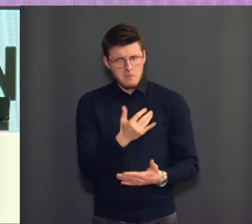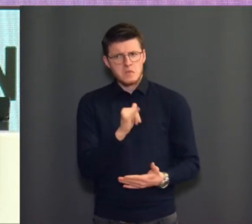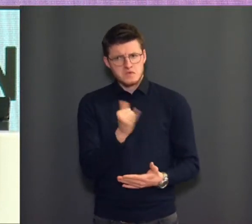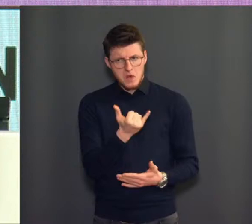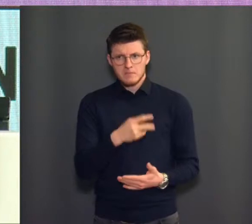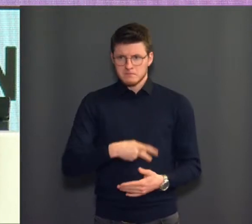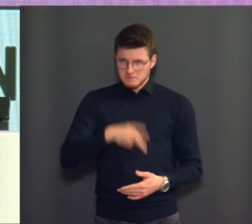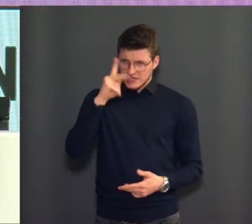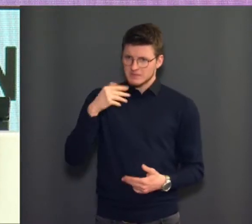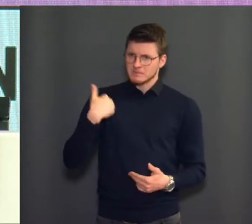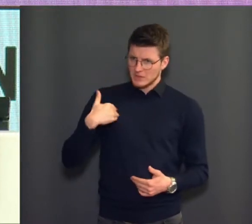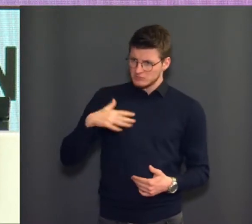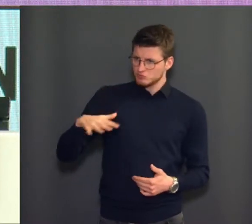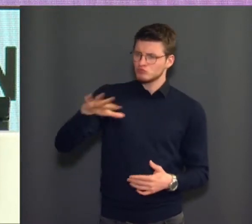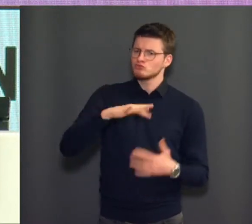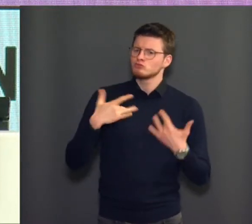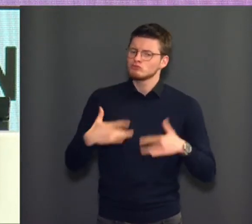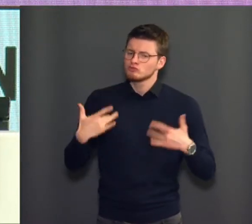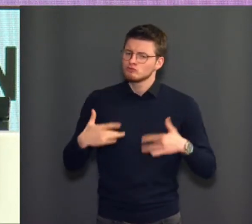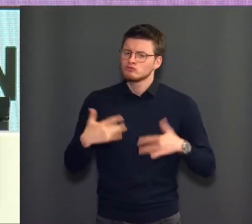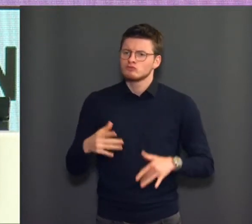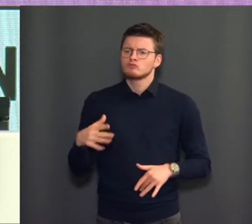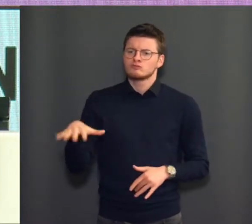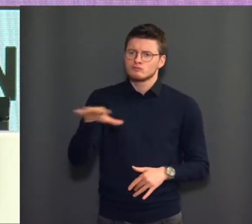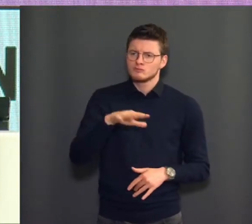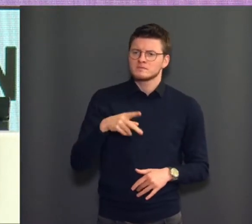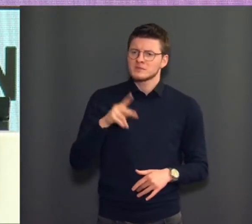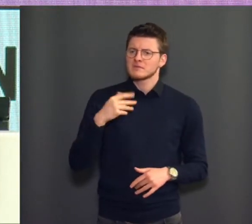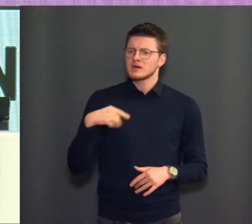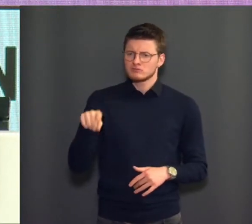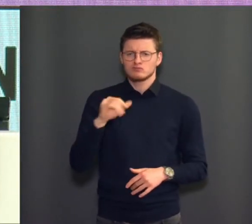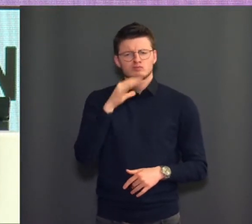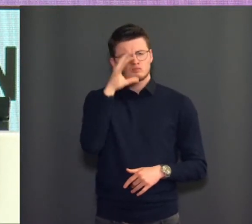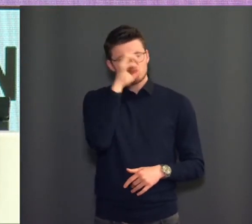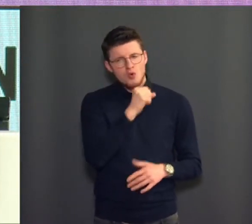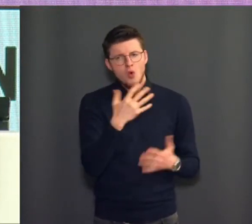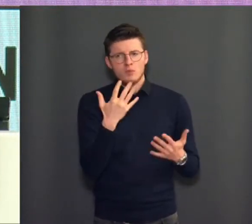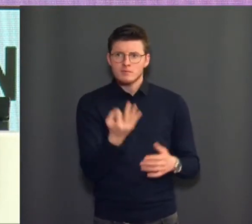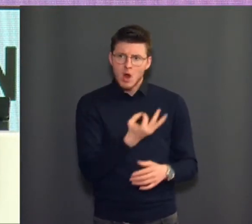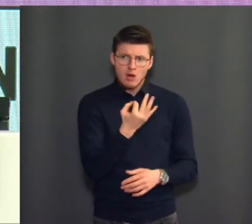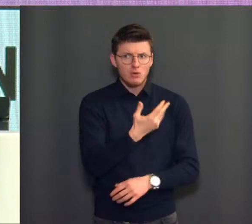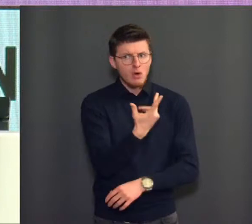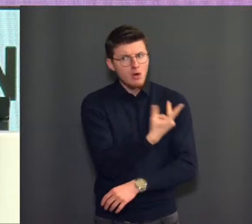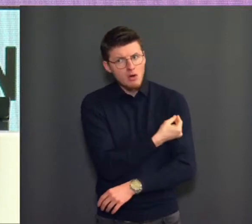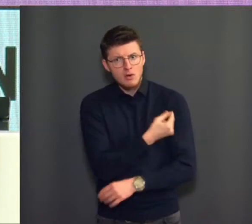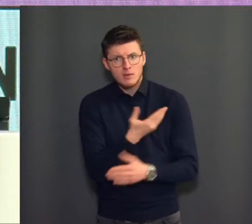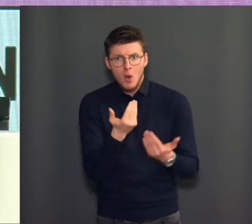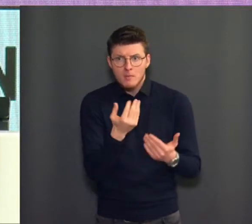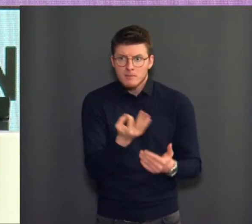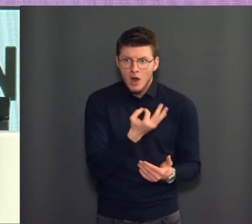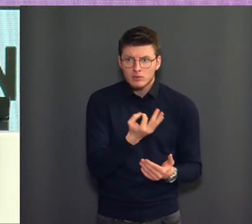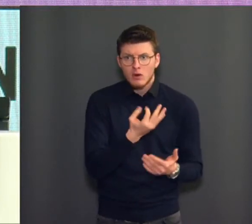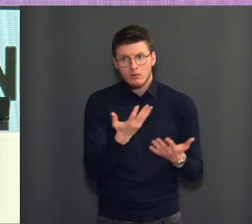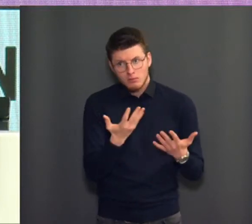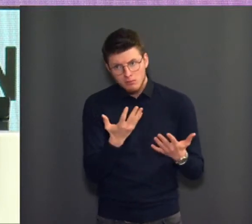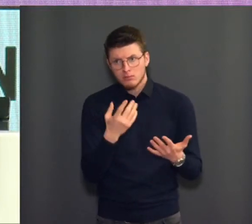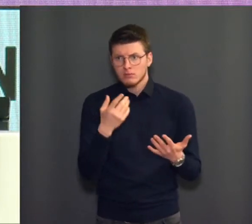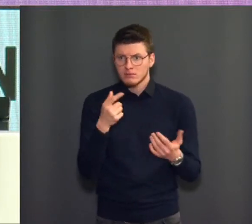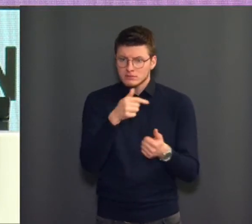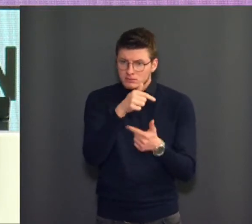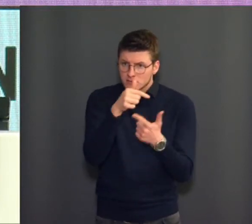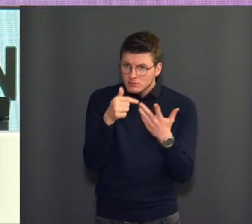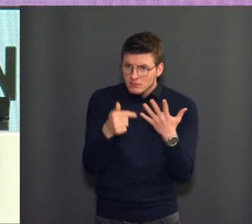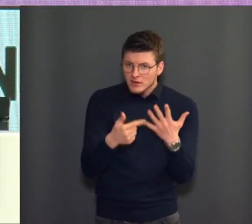begrijpen over het algemeen het belang van vaccinatie. We hebben vaccins die uitzonderlijk goed werken en